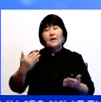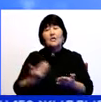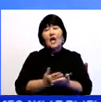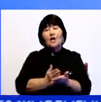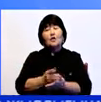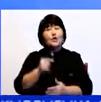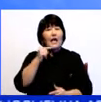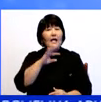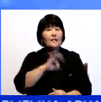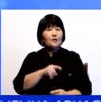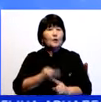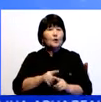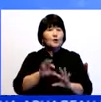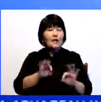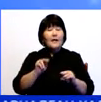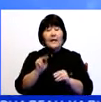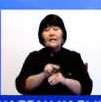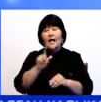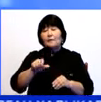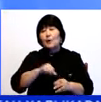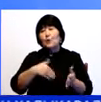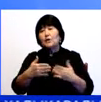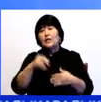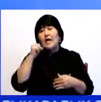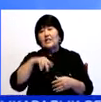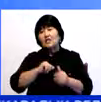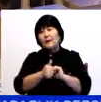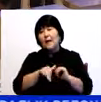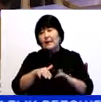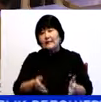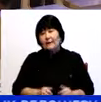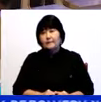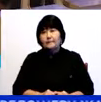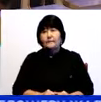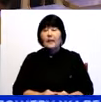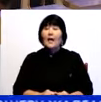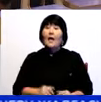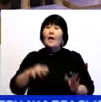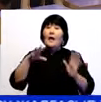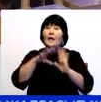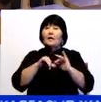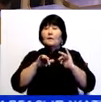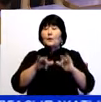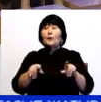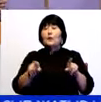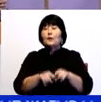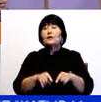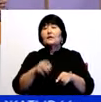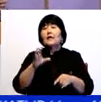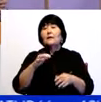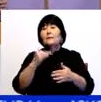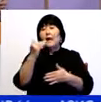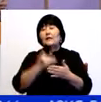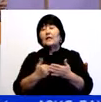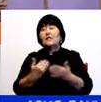жүйенің тиімді тұстары айтылып, тәрбиешілер өзара тәжірибе алмасты. Kırıktırılıp ümdastırılgan sərketler bağdarlaması jana oku